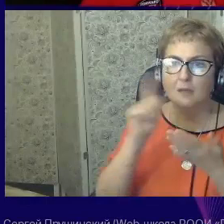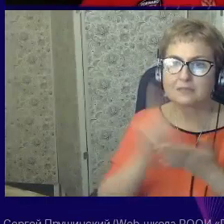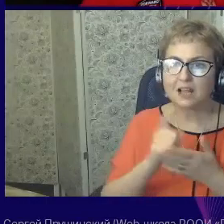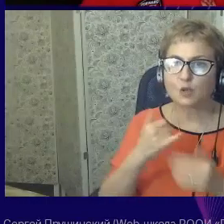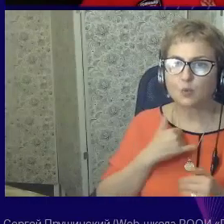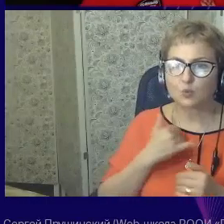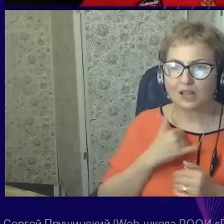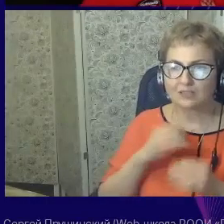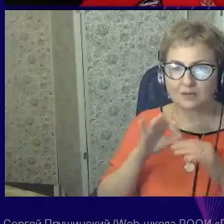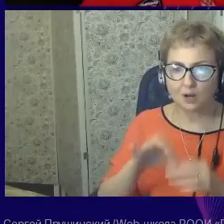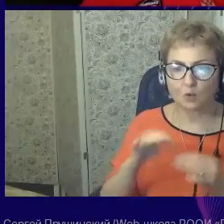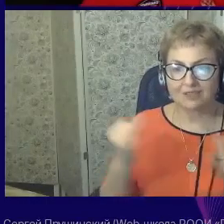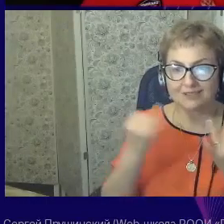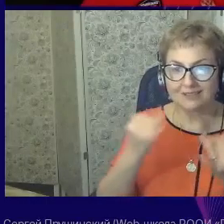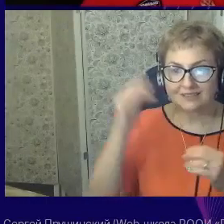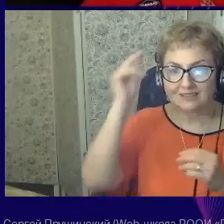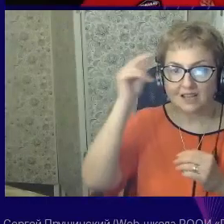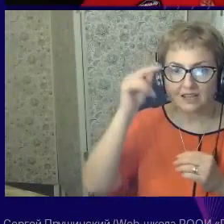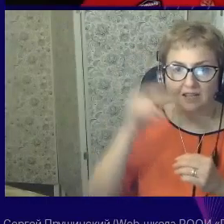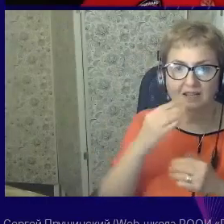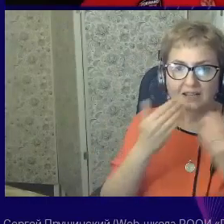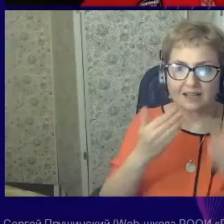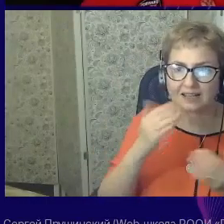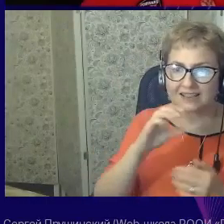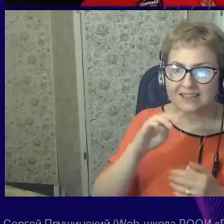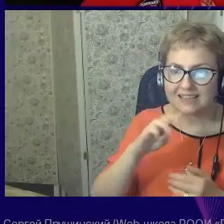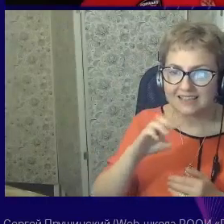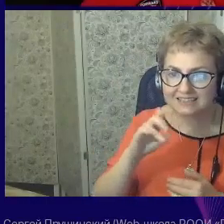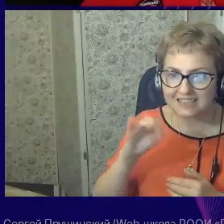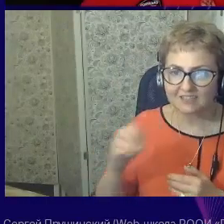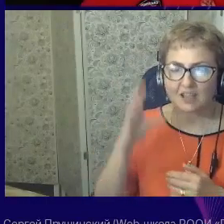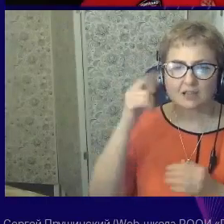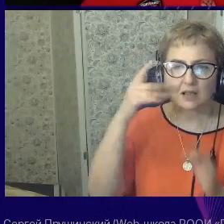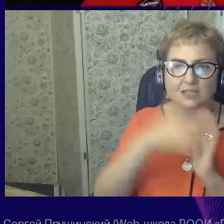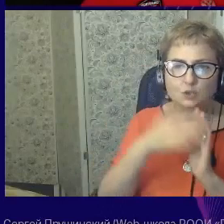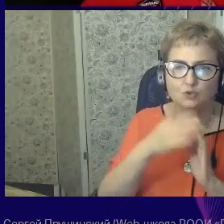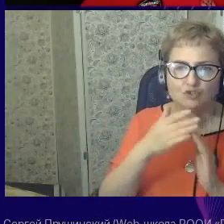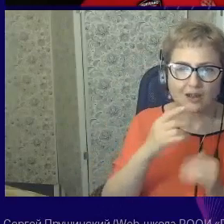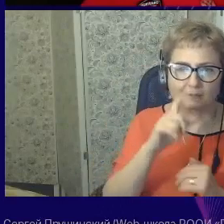Обязательно у нас проходят интересные занятия по тестированию, когда мы изучаем знаки, и